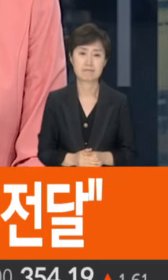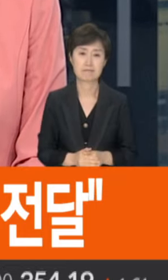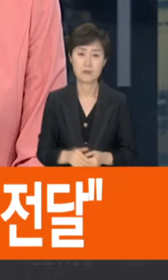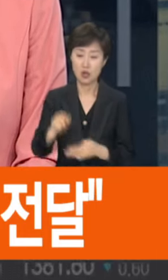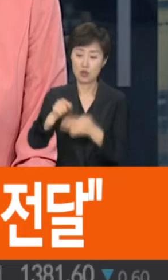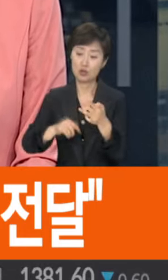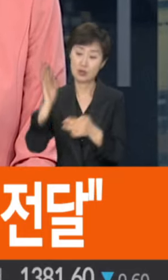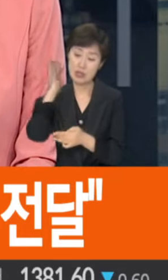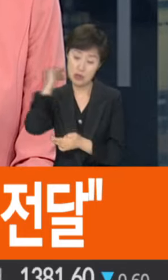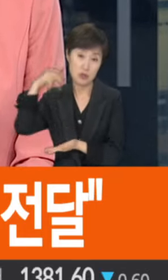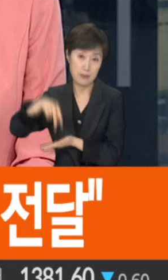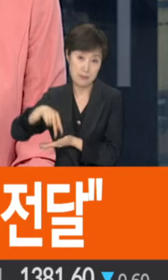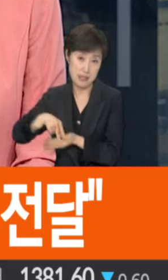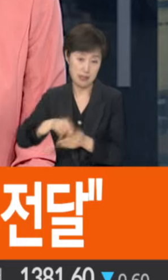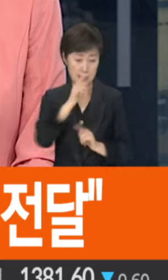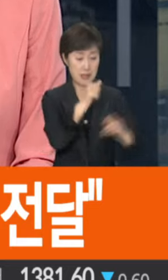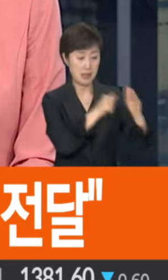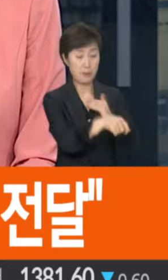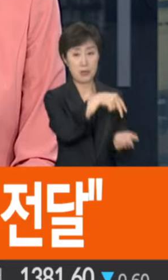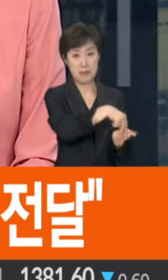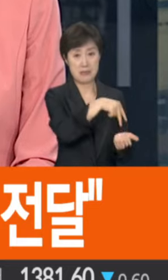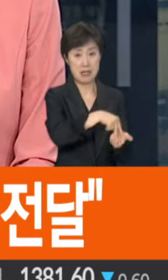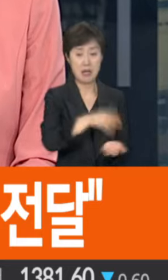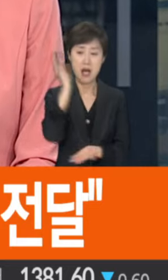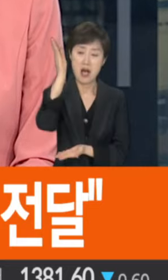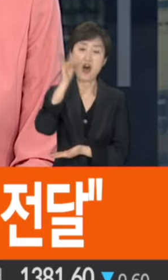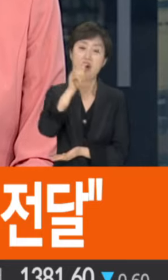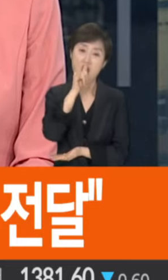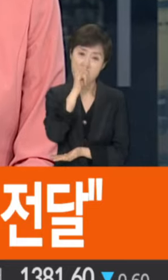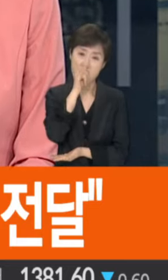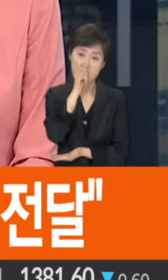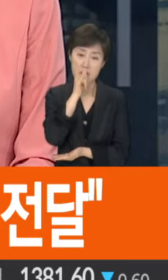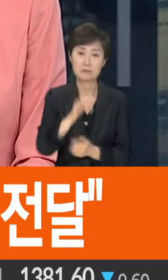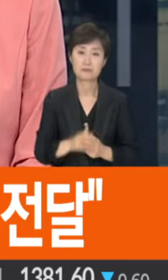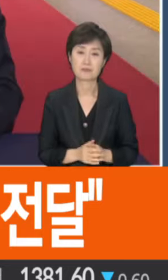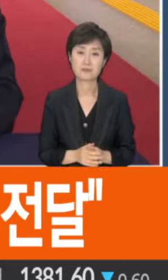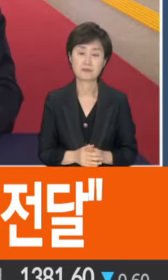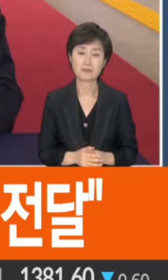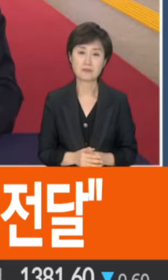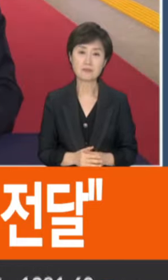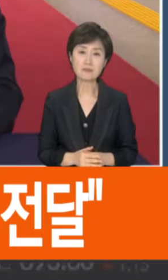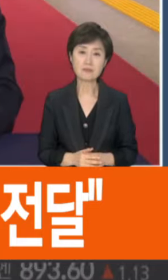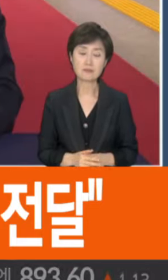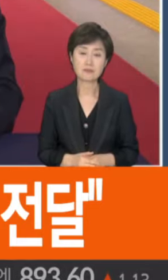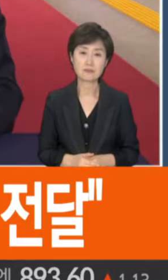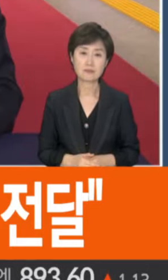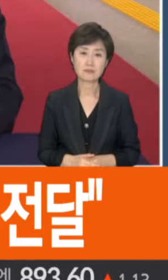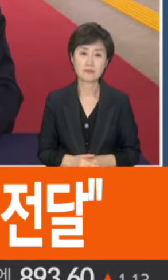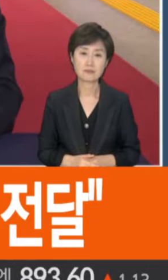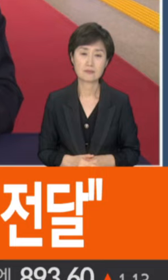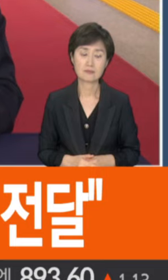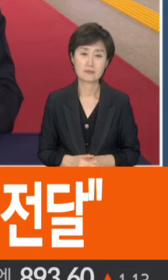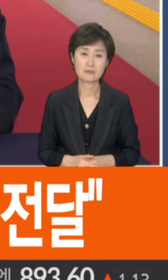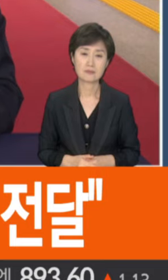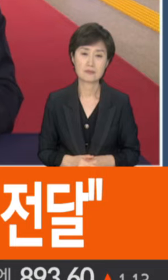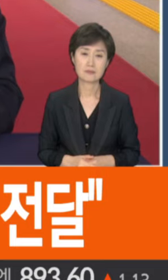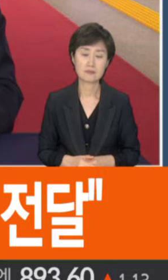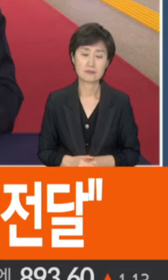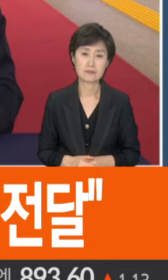윤 대통령과 이재명 대표가 각각 입장을 내놨는데요 취재기자 연결해서 자세히 들어봅니다 방현덕